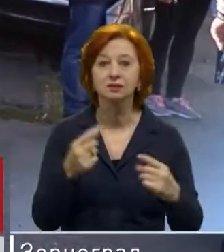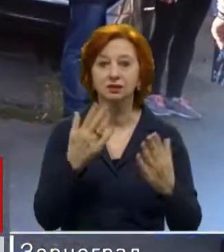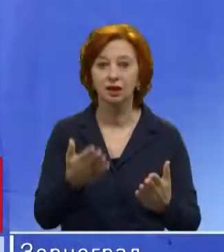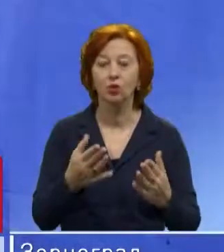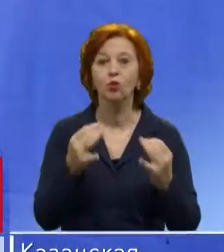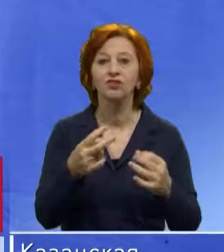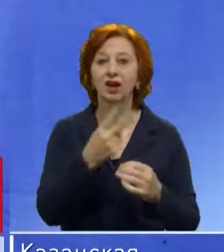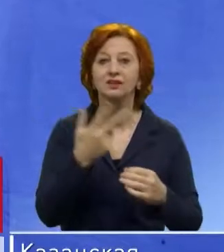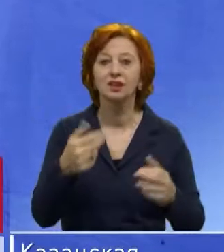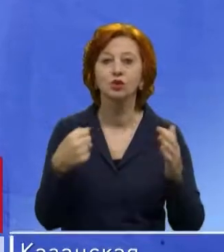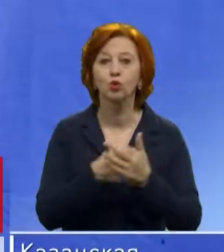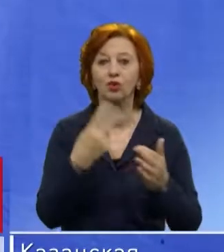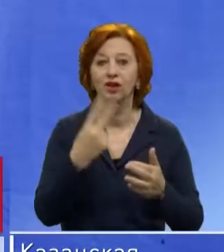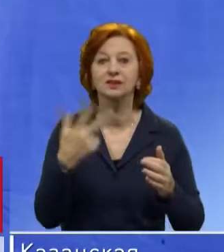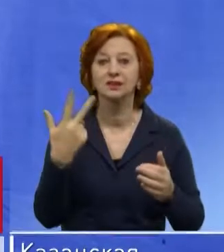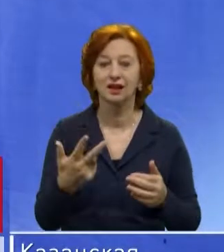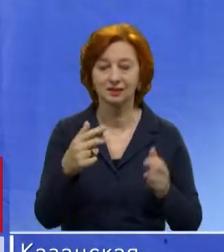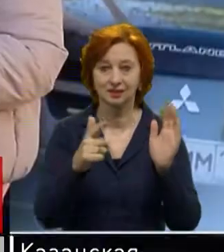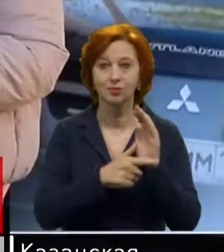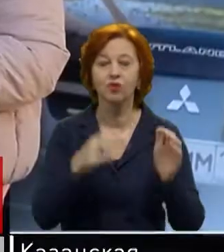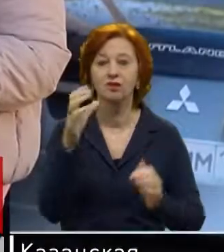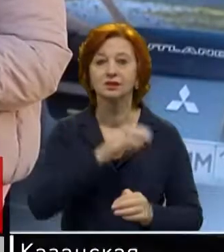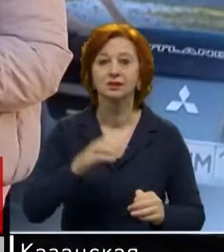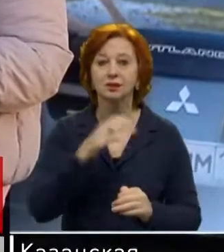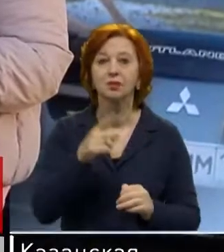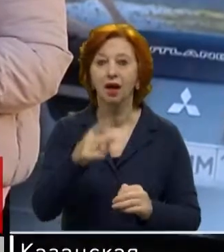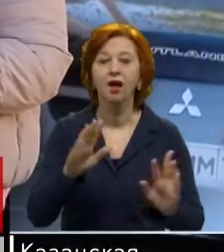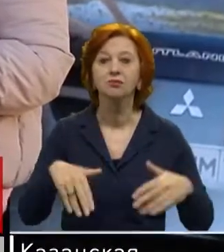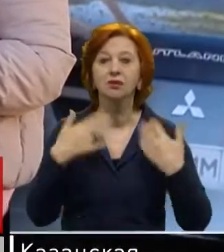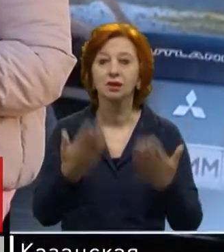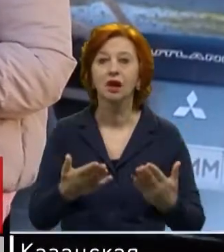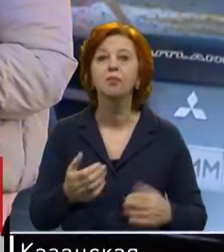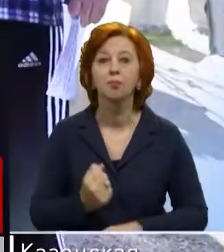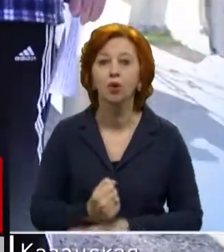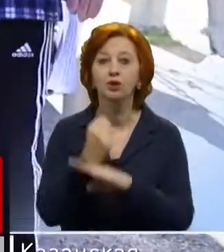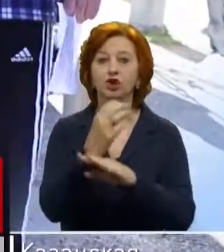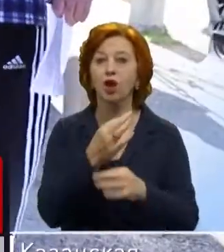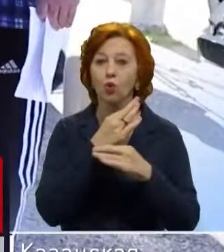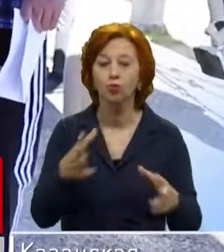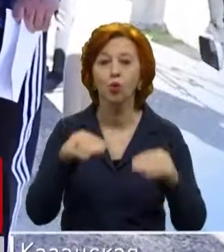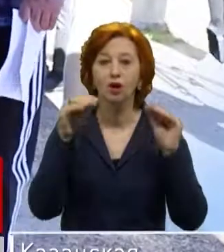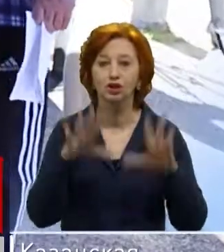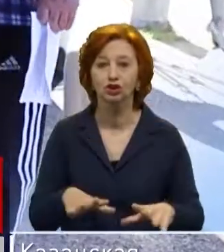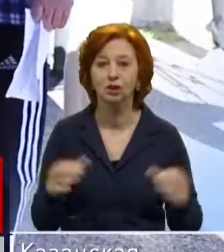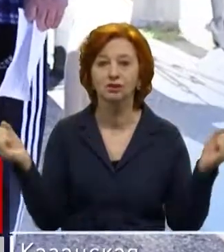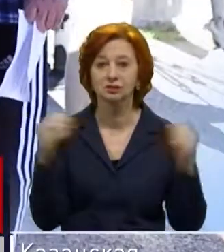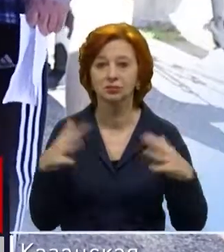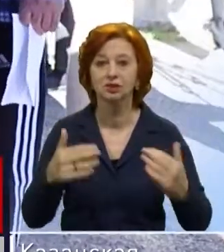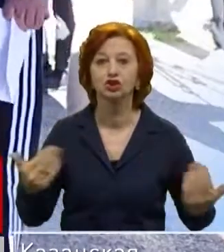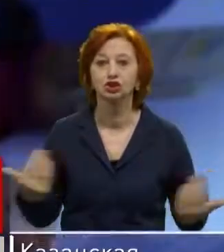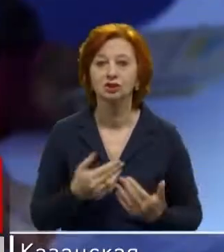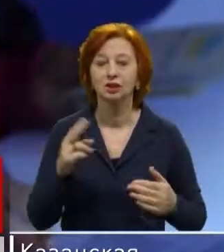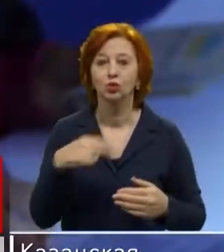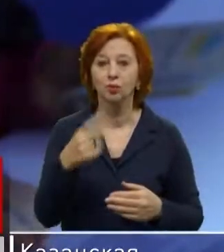23 по 27 сентября. Президент Владимир Путин заявил о готовности поддержать любое решение, которое примут жители Донбасса.